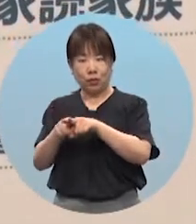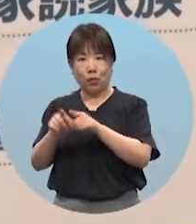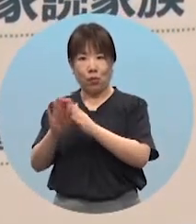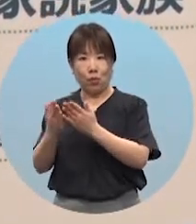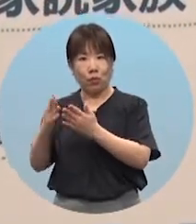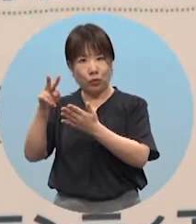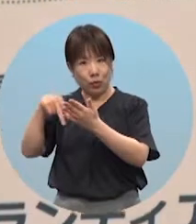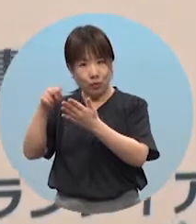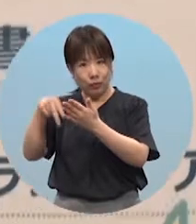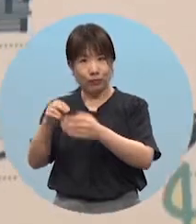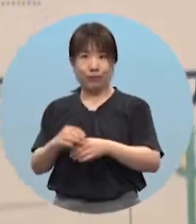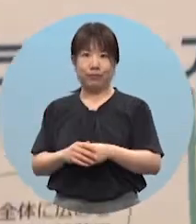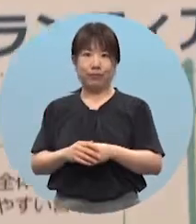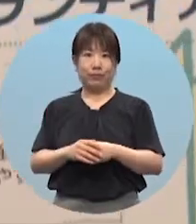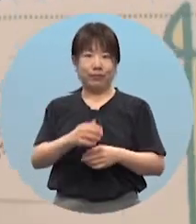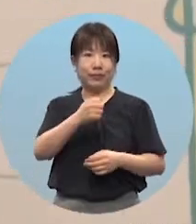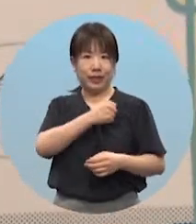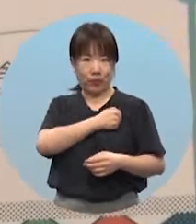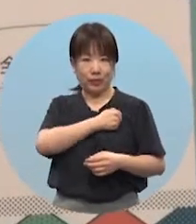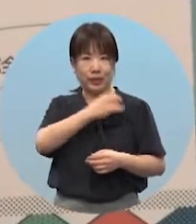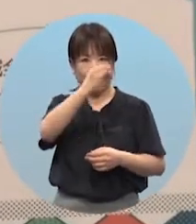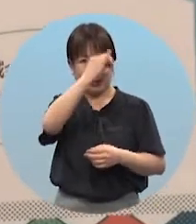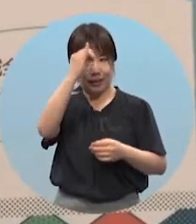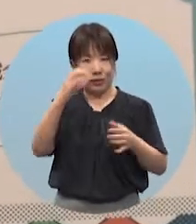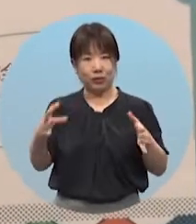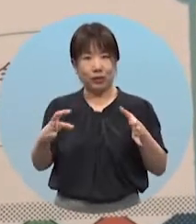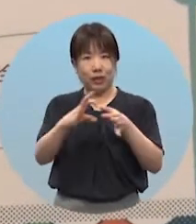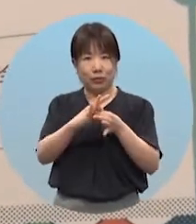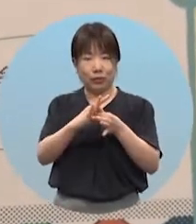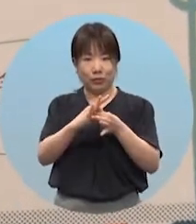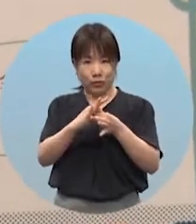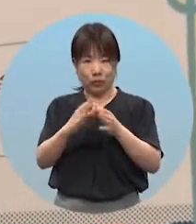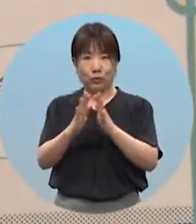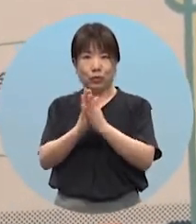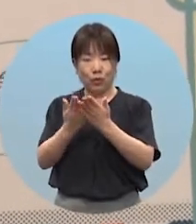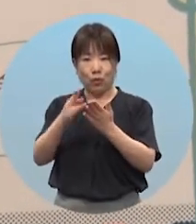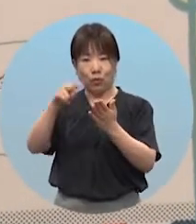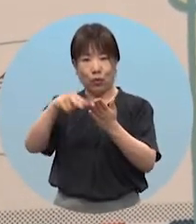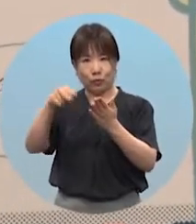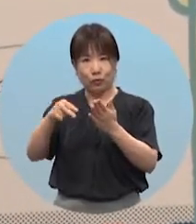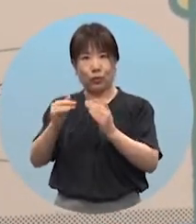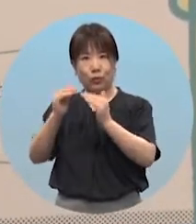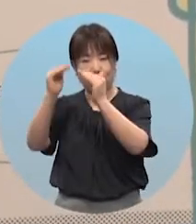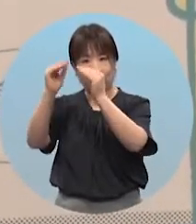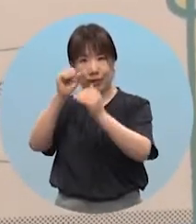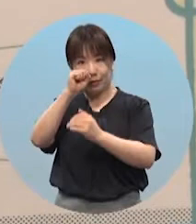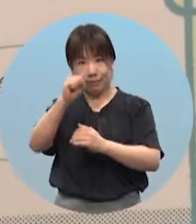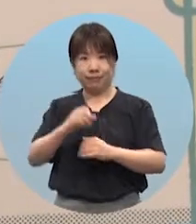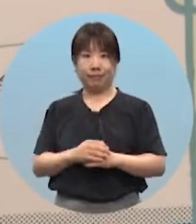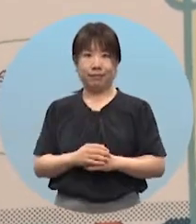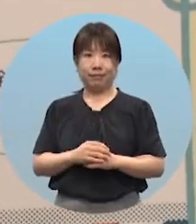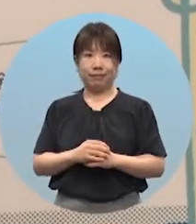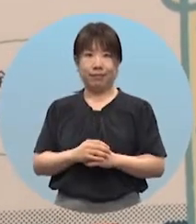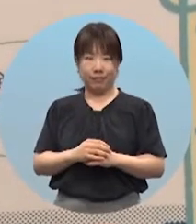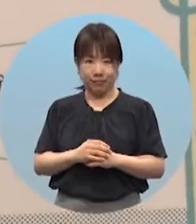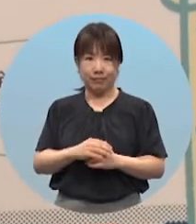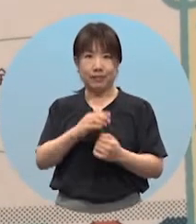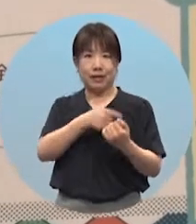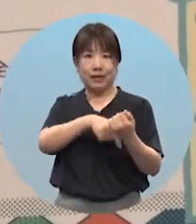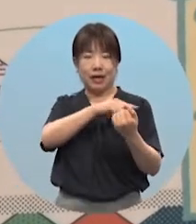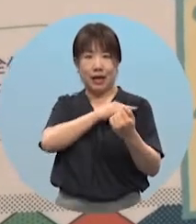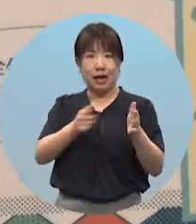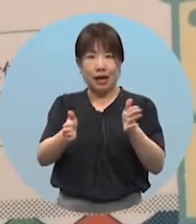命と知をつなぐ大人への読書、力を合わせて楽しい図書ボラン